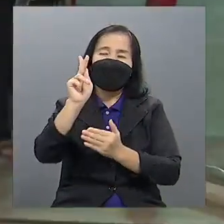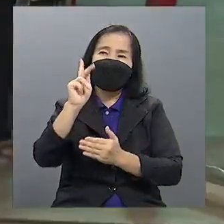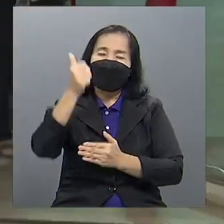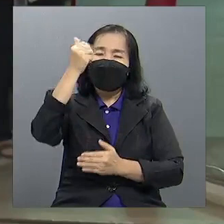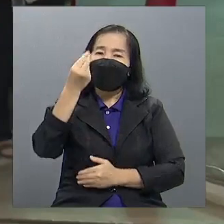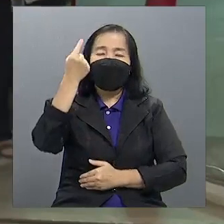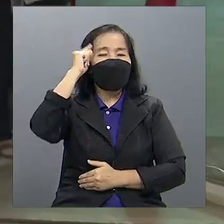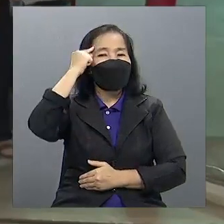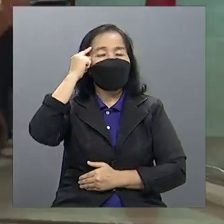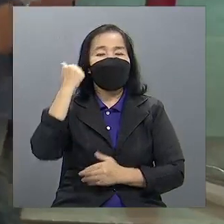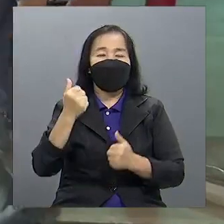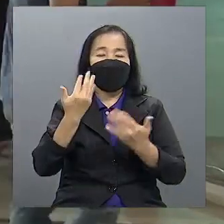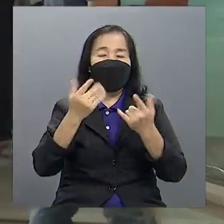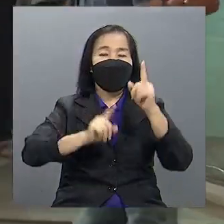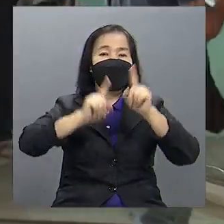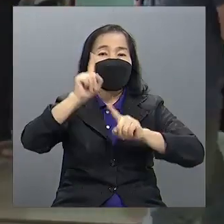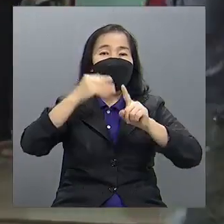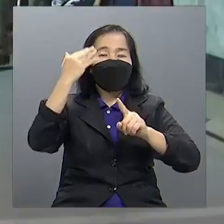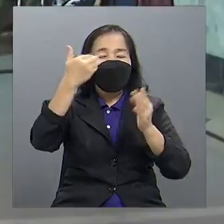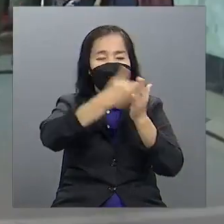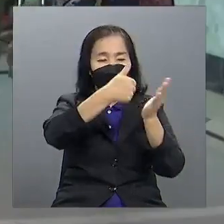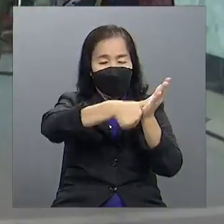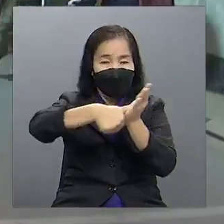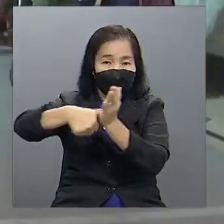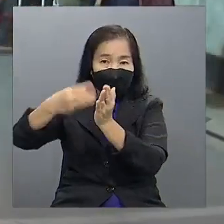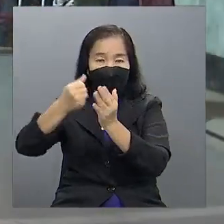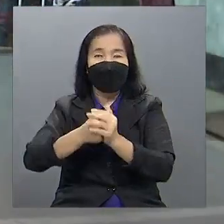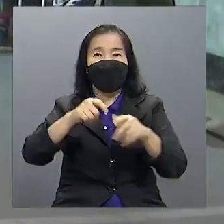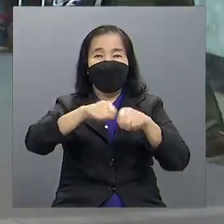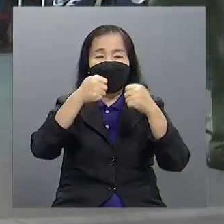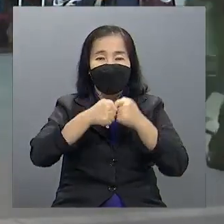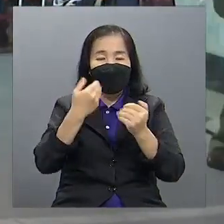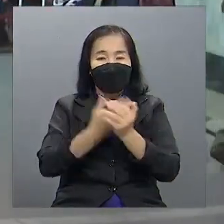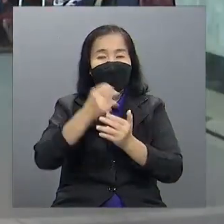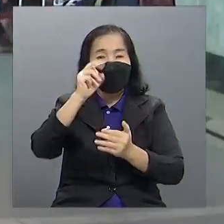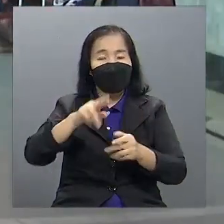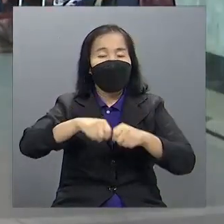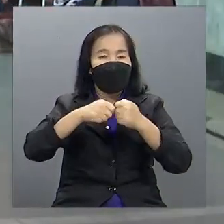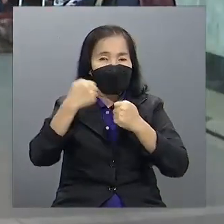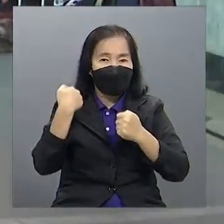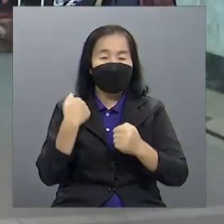ประเมินหนี้คงค้างจ่ายและผลจากการหักเงินทุนสำรองของบริษัทด้วยค่ะอ่ะ